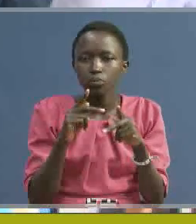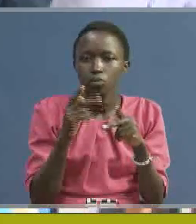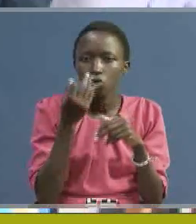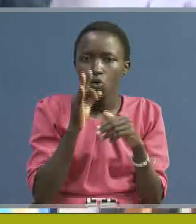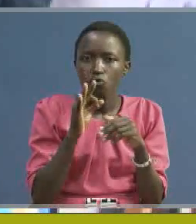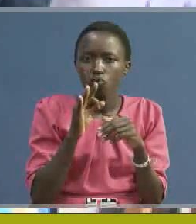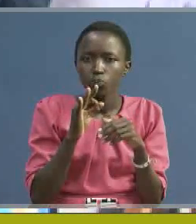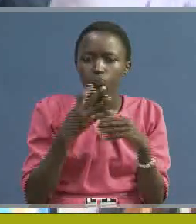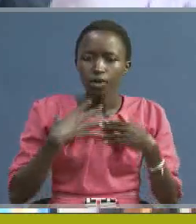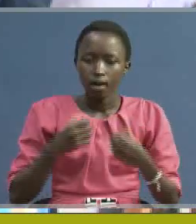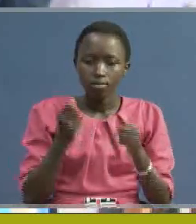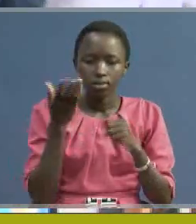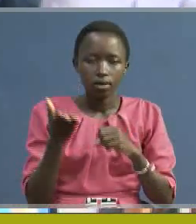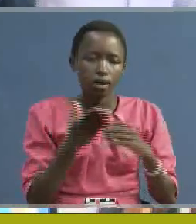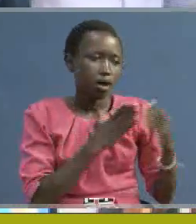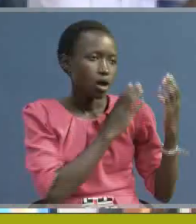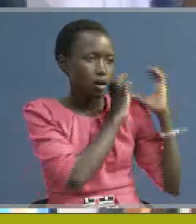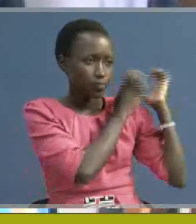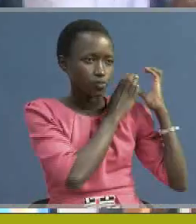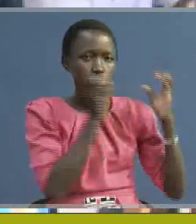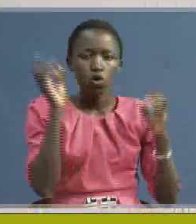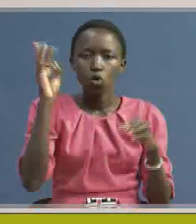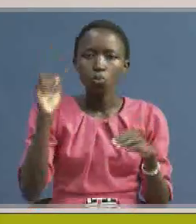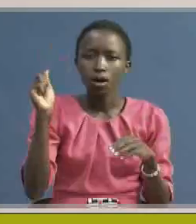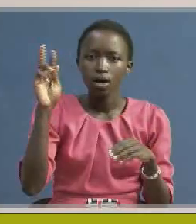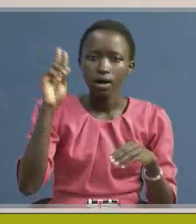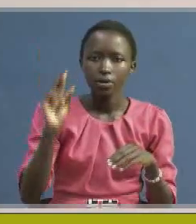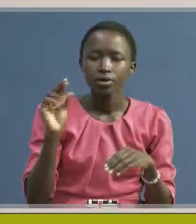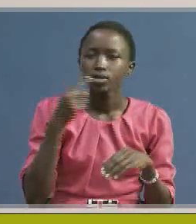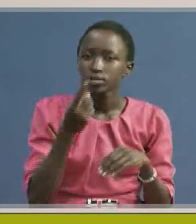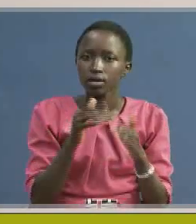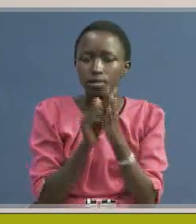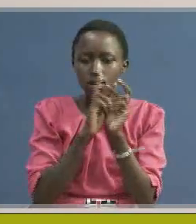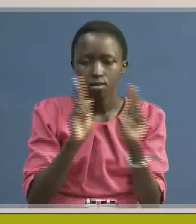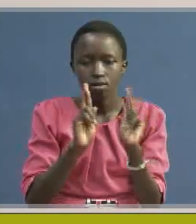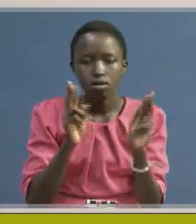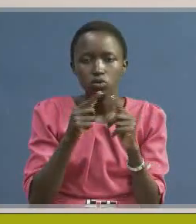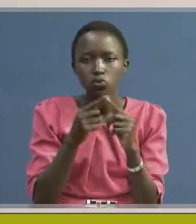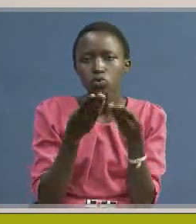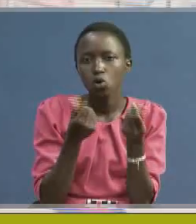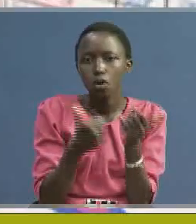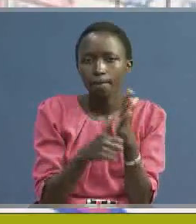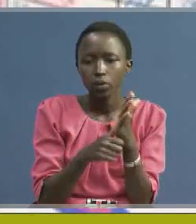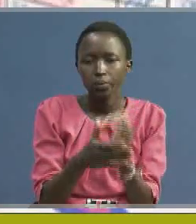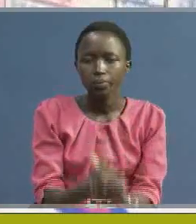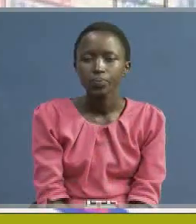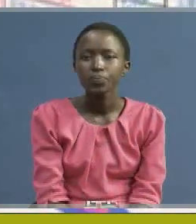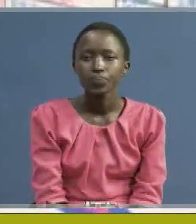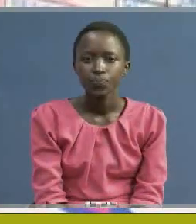mwanachama mkuu wa afya Kilifi, Daktari Omar Anisa, kaunti hiyo iko tayari kukabiliana na homa